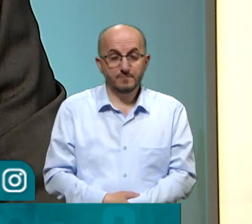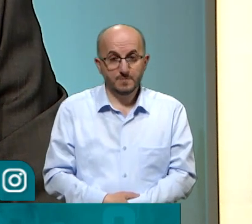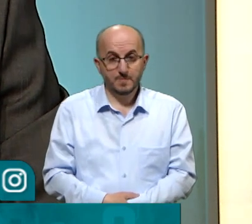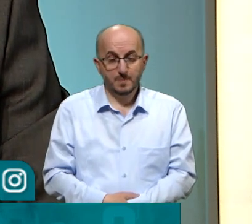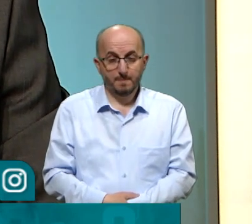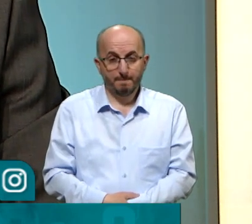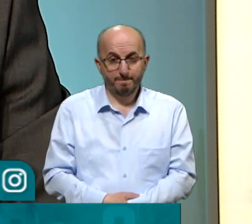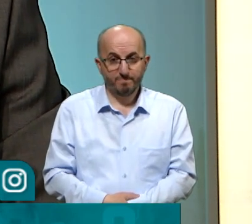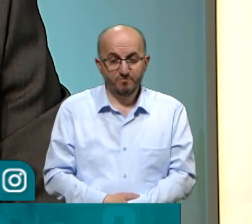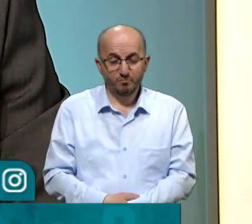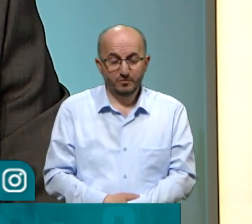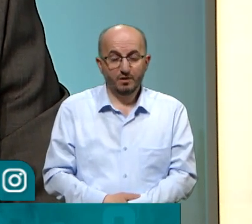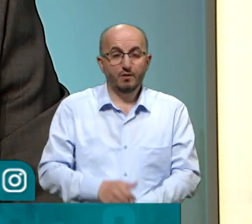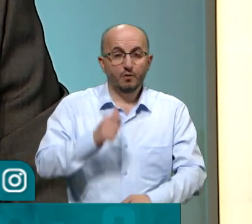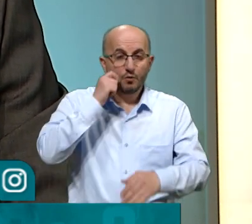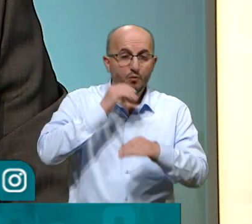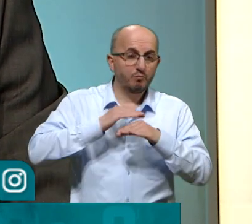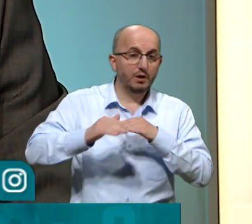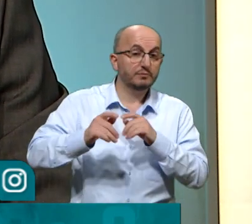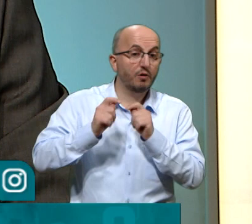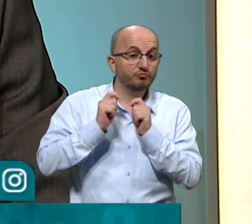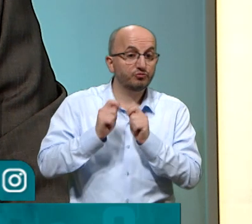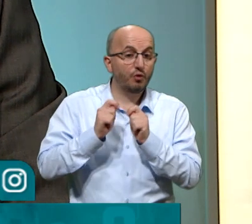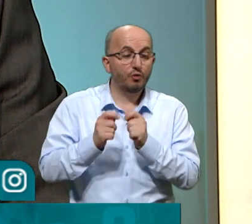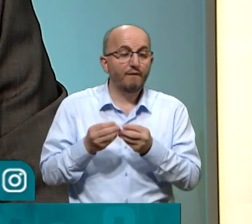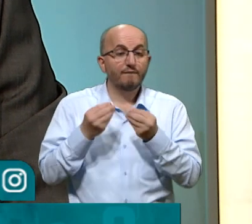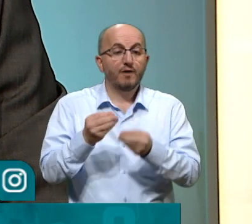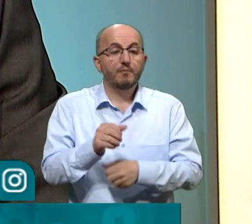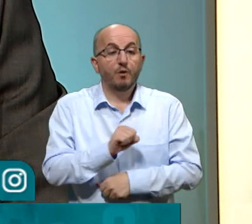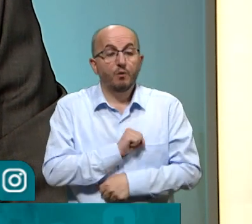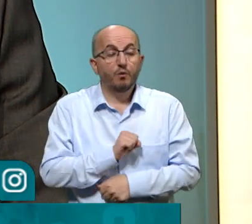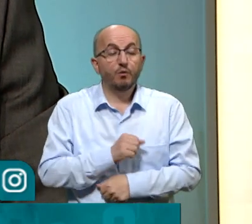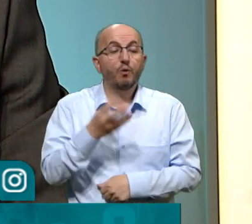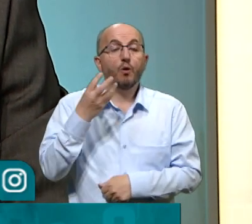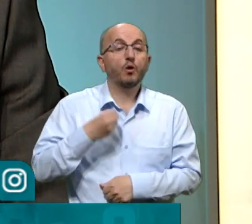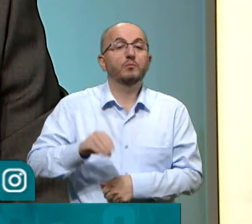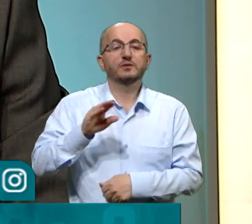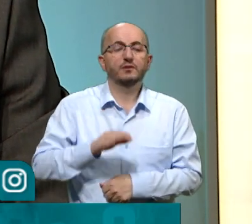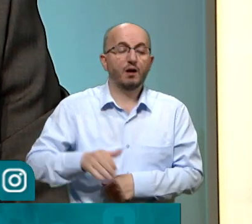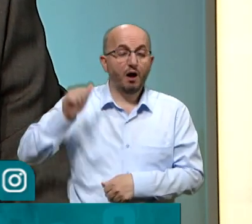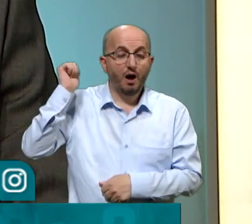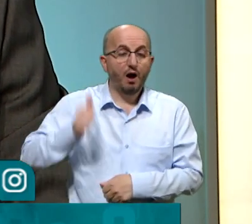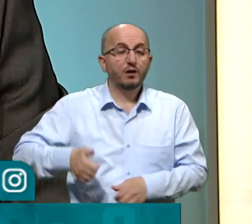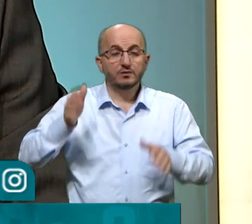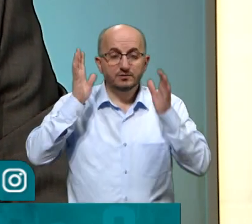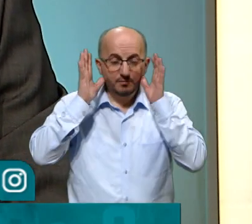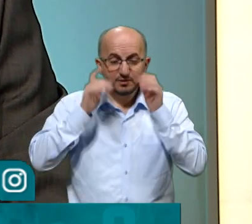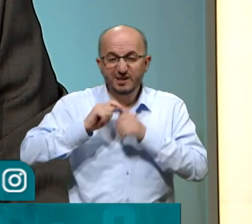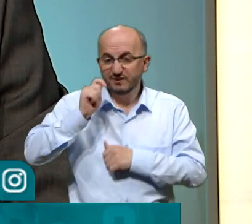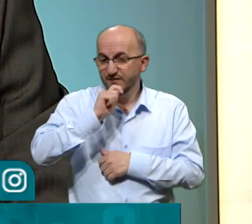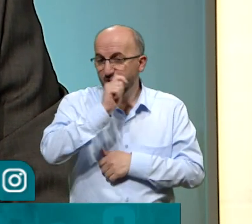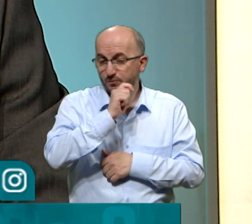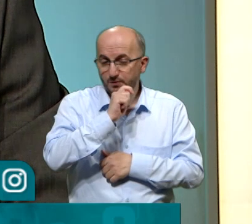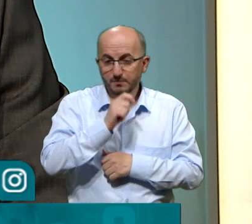kulis Alaattin ümmetime Meşakkat verme endişenin olmasaydı Her namazda mutfak